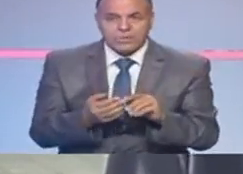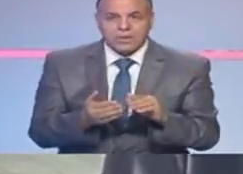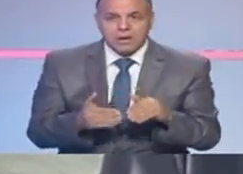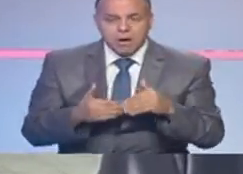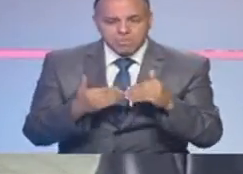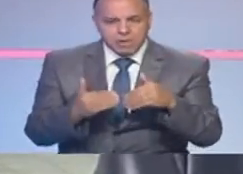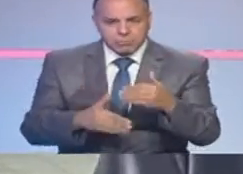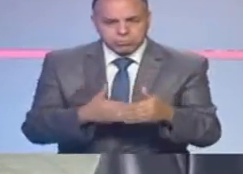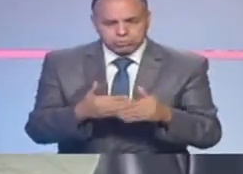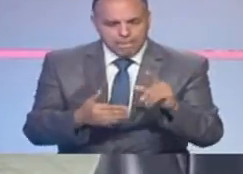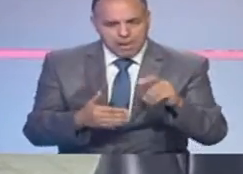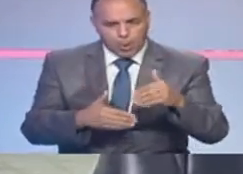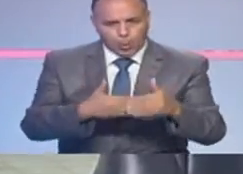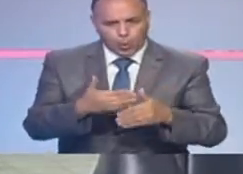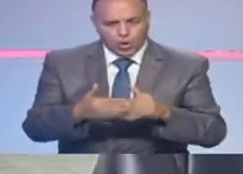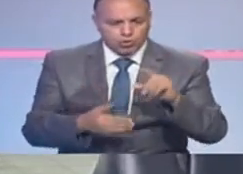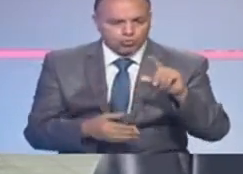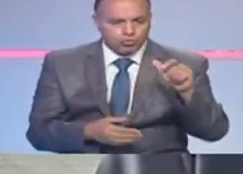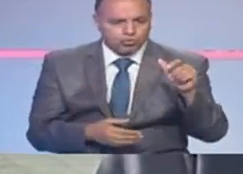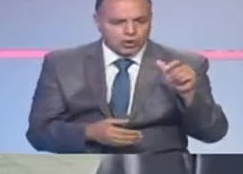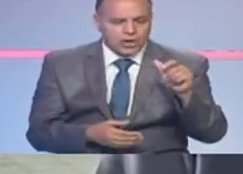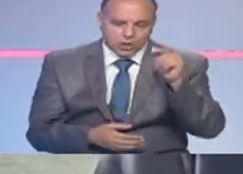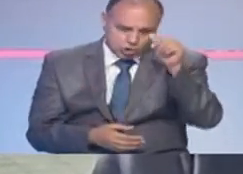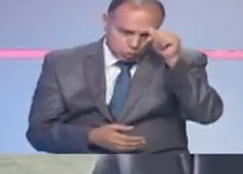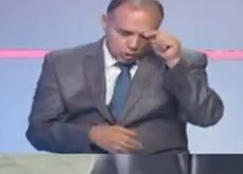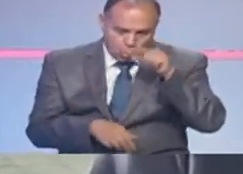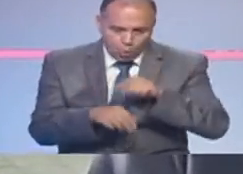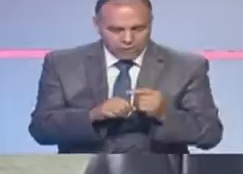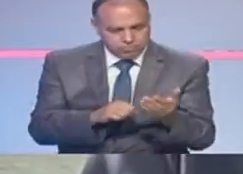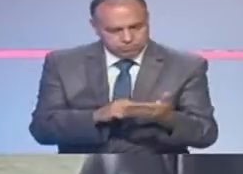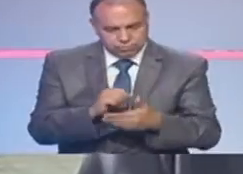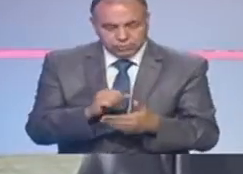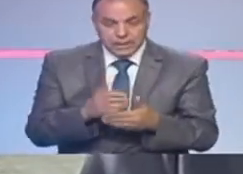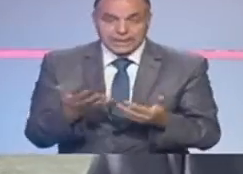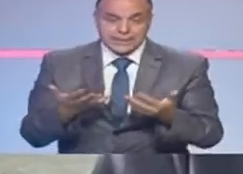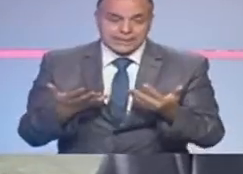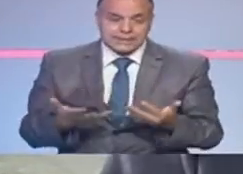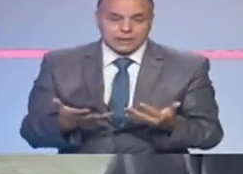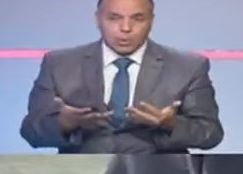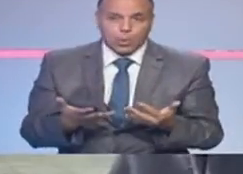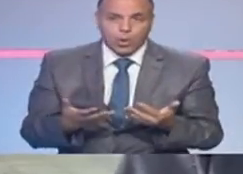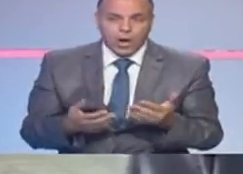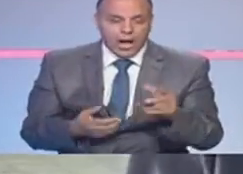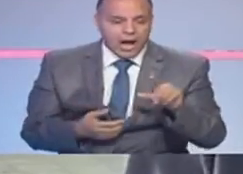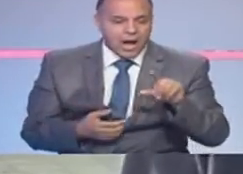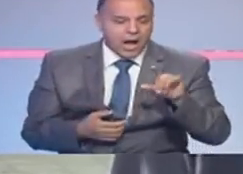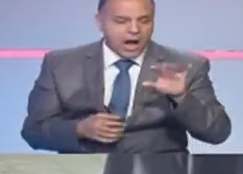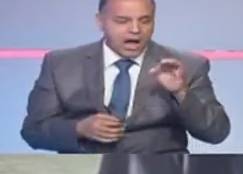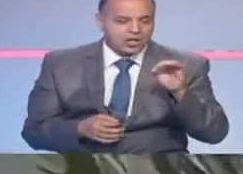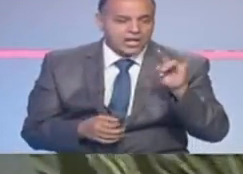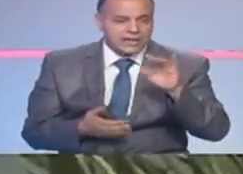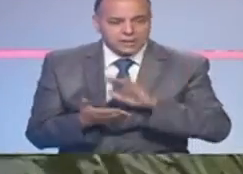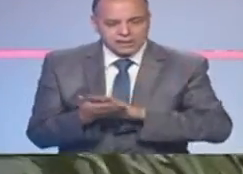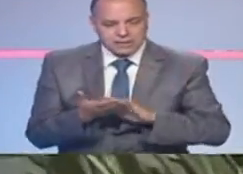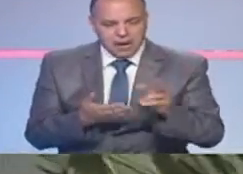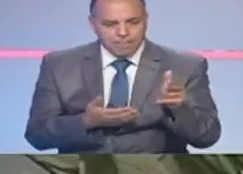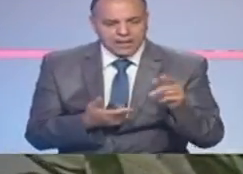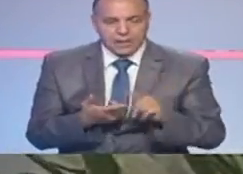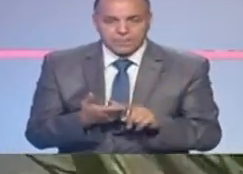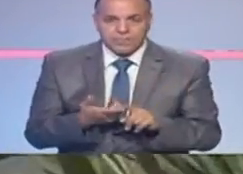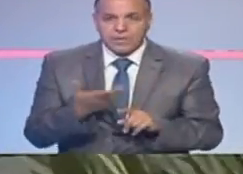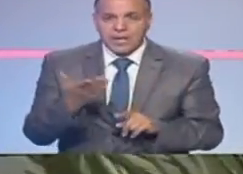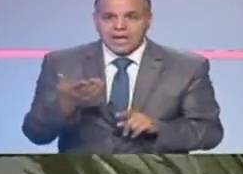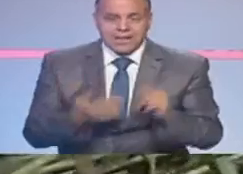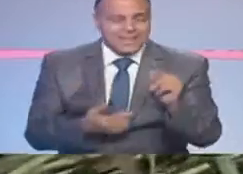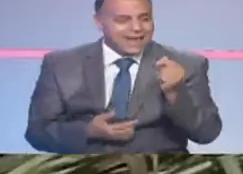وتواصل عمليه الريح حتى موعد حاليا عندنا في حدود 10 هكتارات وتظل ما